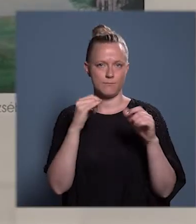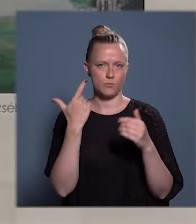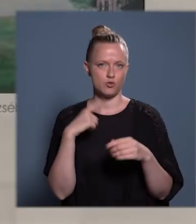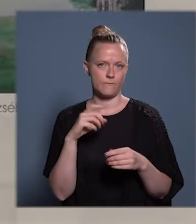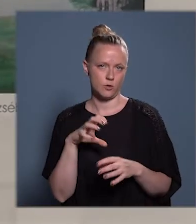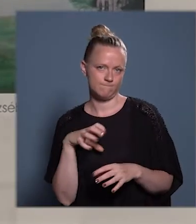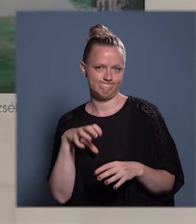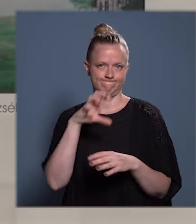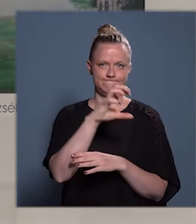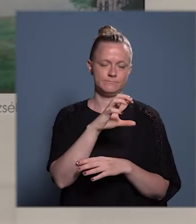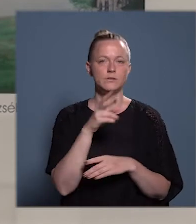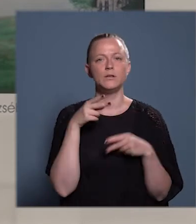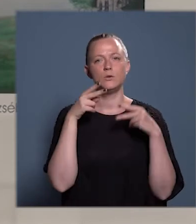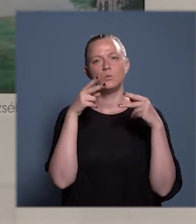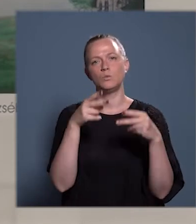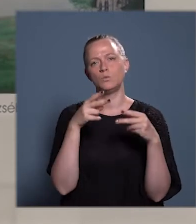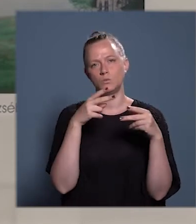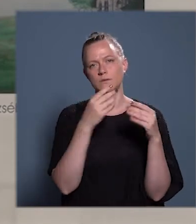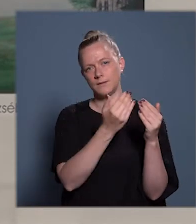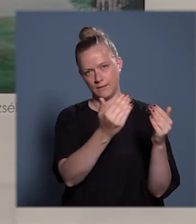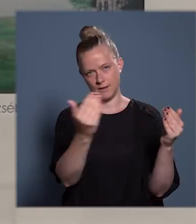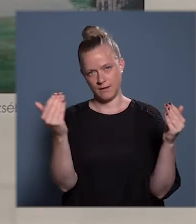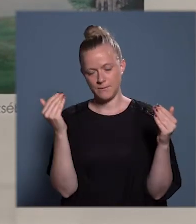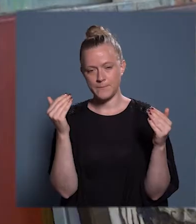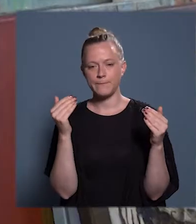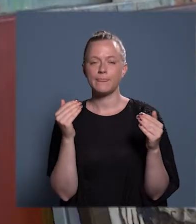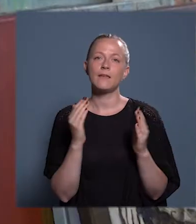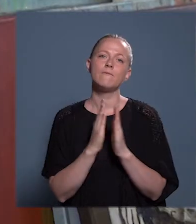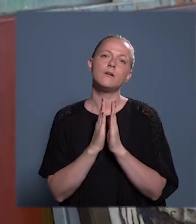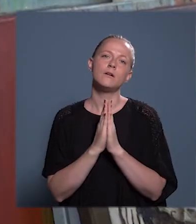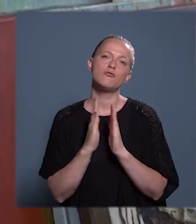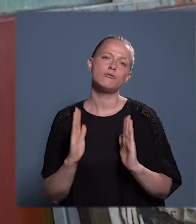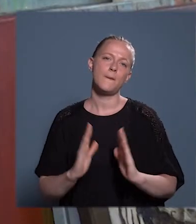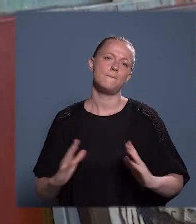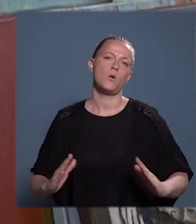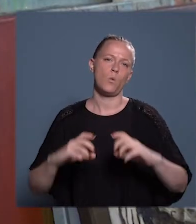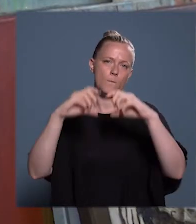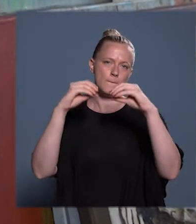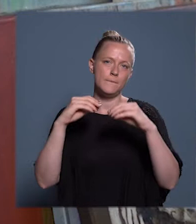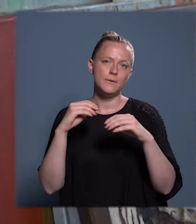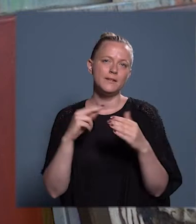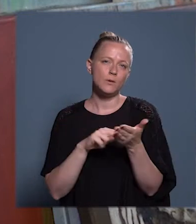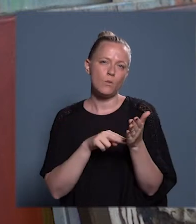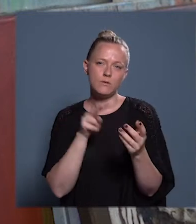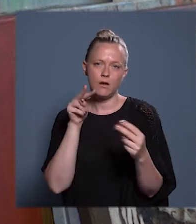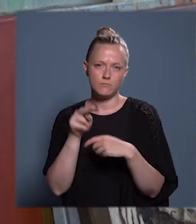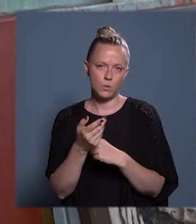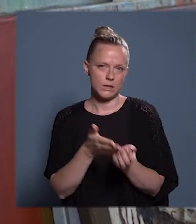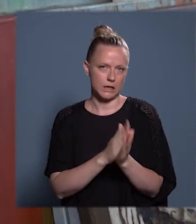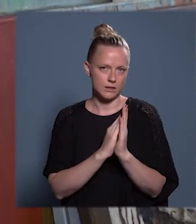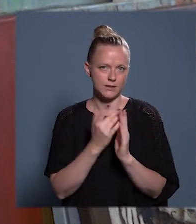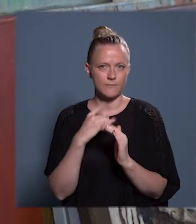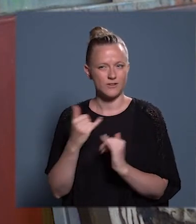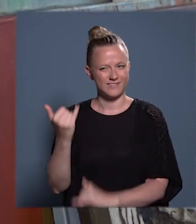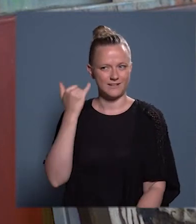állítva, ez az utcatárlati kép volt, és az evangélikus templom irodájából kérték, ide